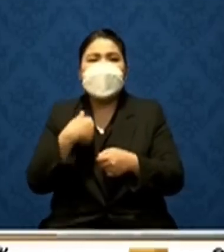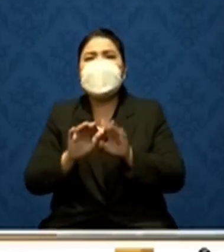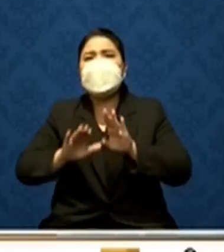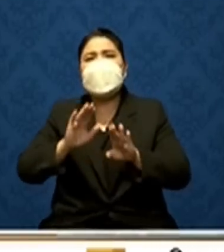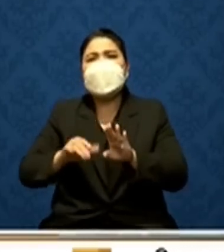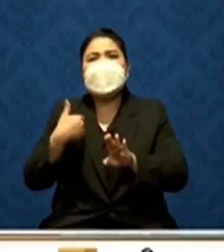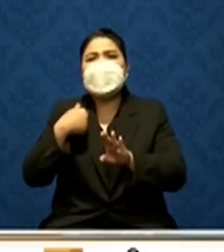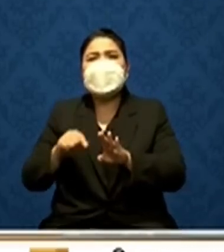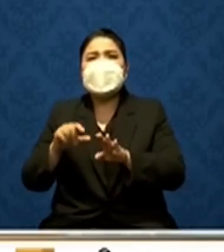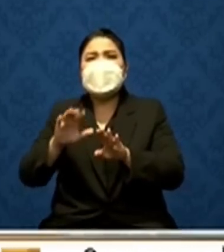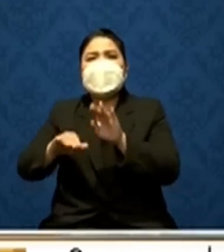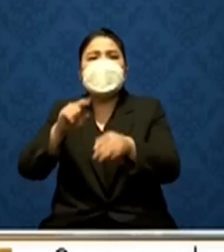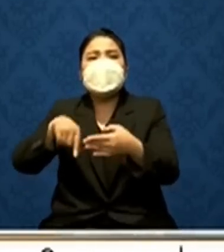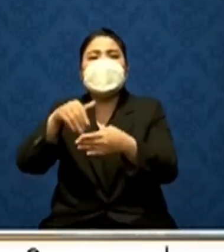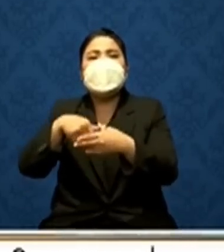คน